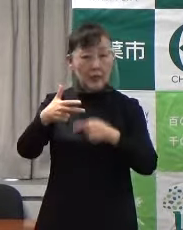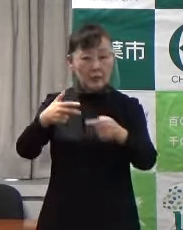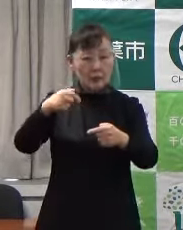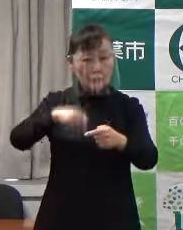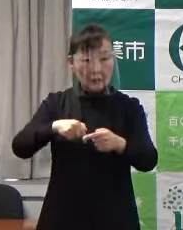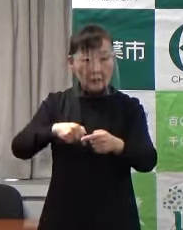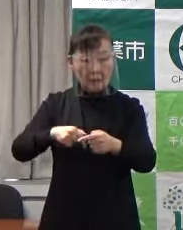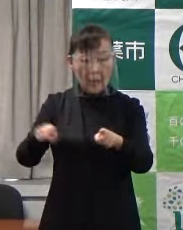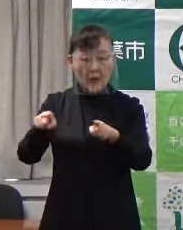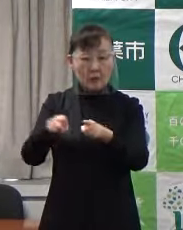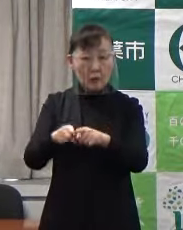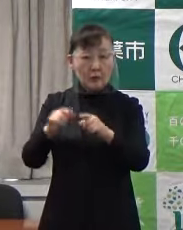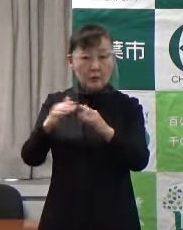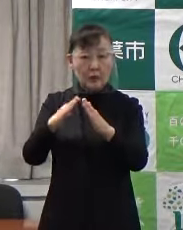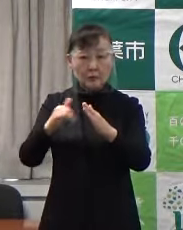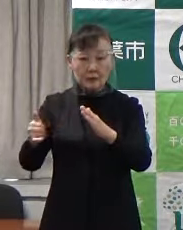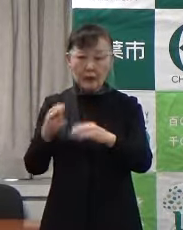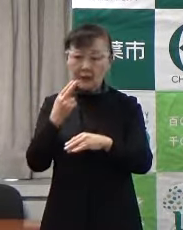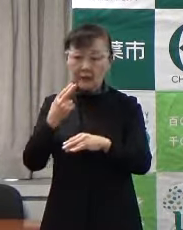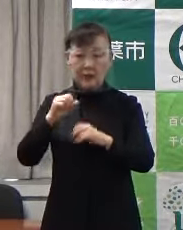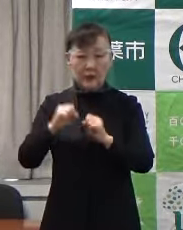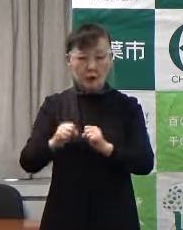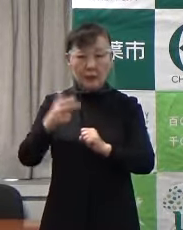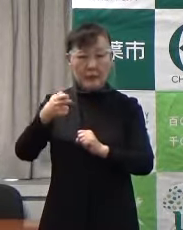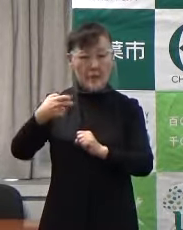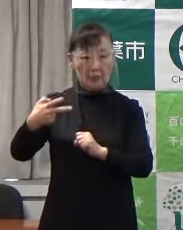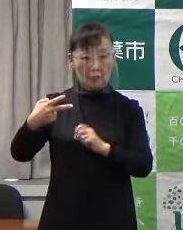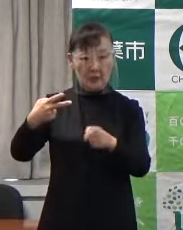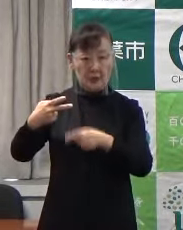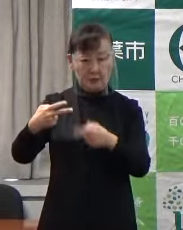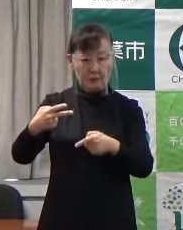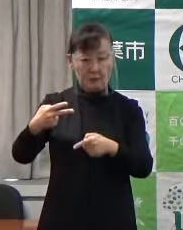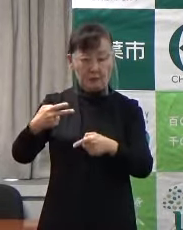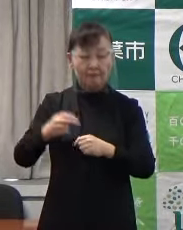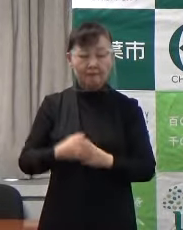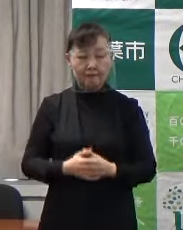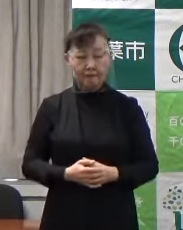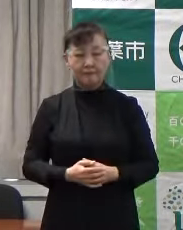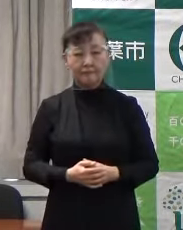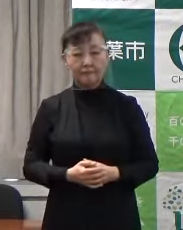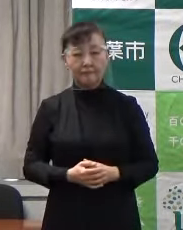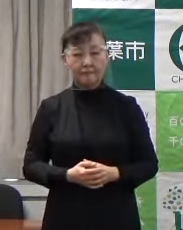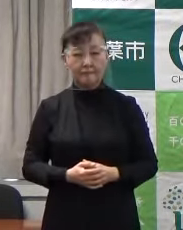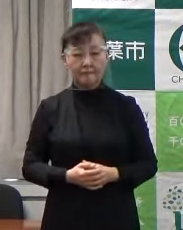ち同居家族に喫煙者がいる児童は72人と9割を超えておりました。